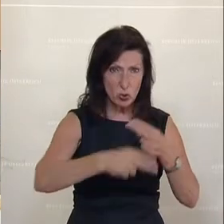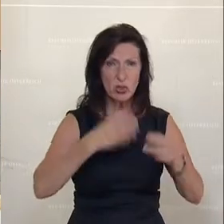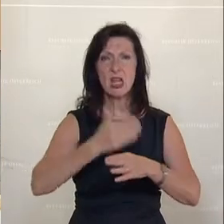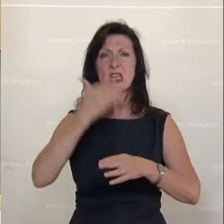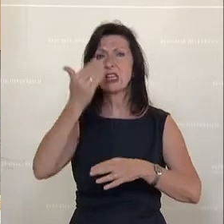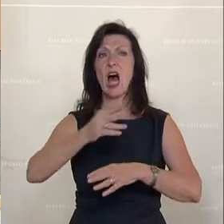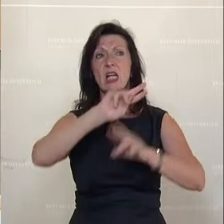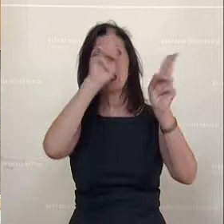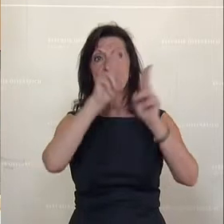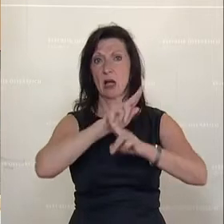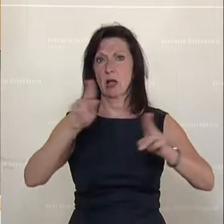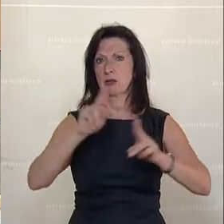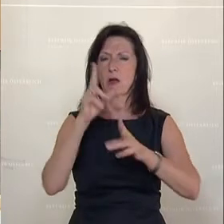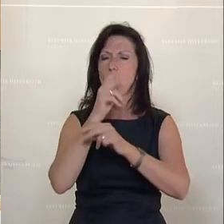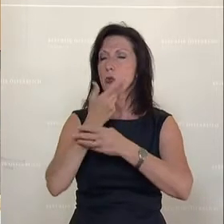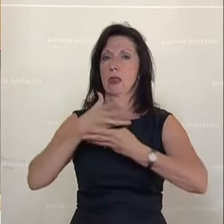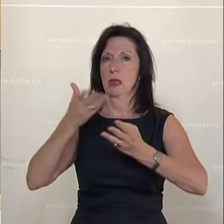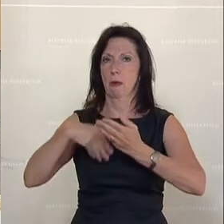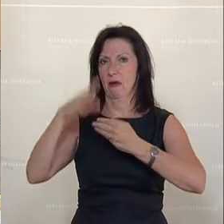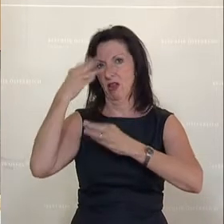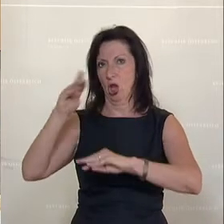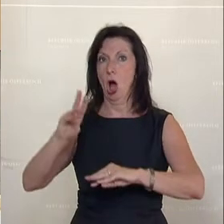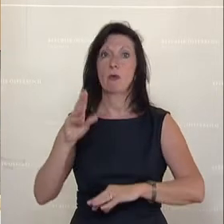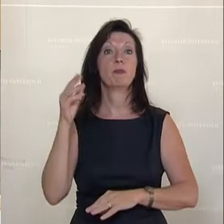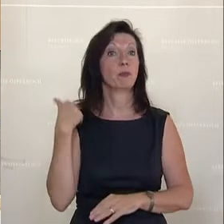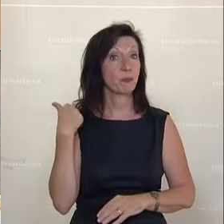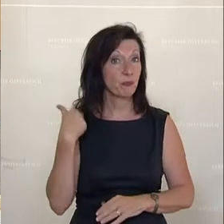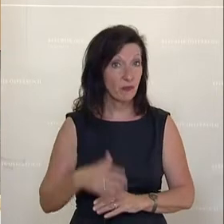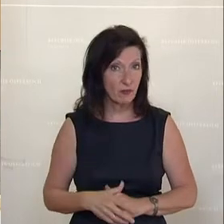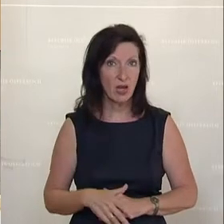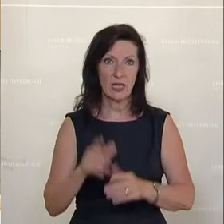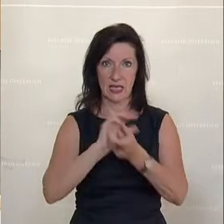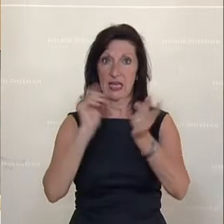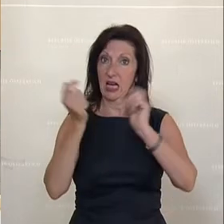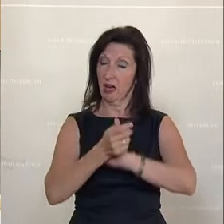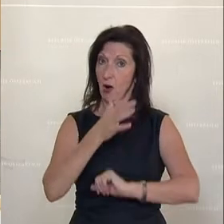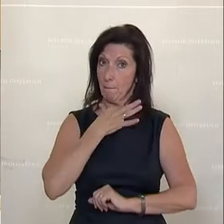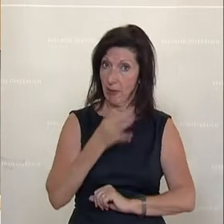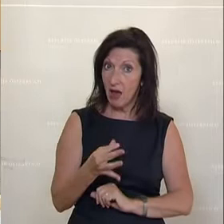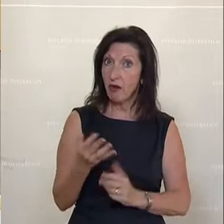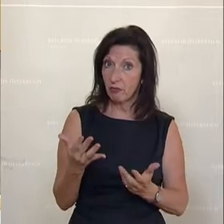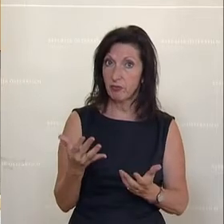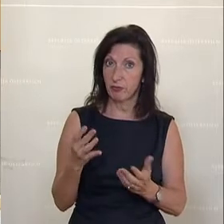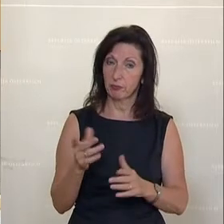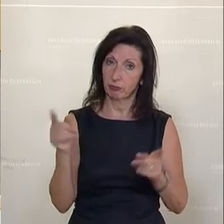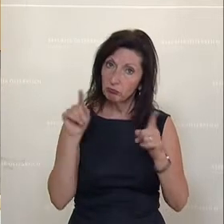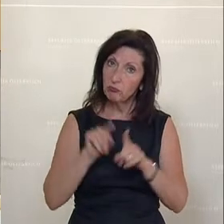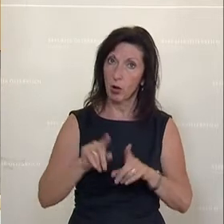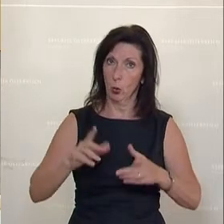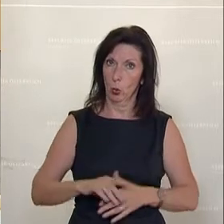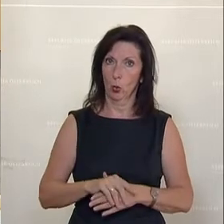und praktisch vor augen geführt und auch das haben wir heute schon mehrfach gehört wurde uns dieser reformbedarf letztlich auch bei diesem